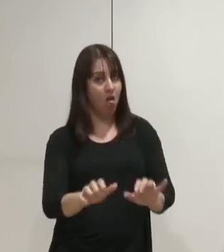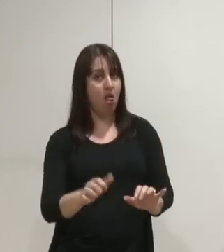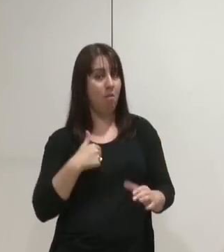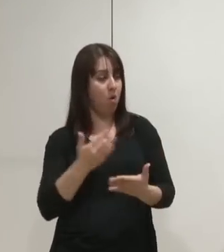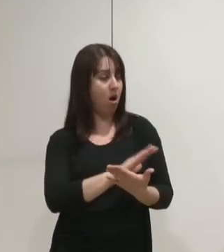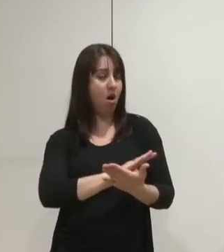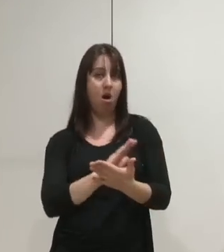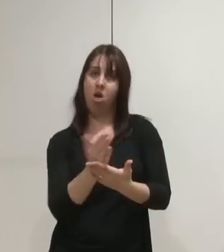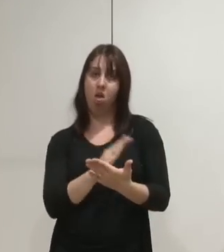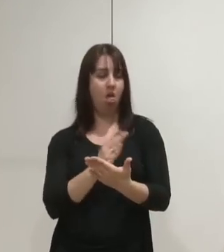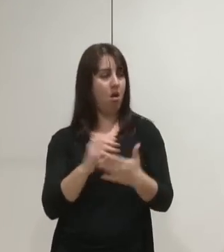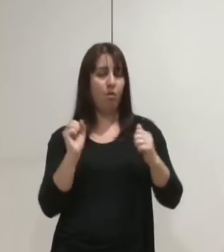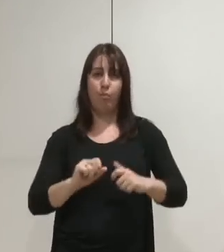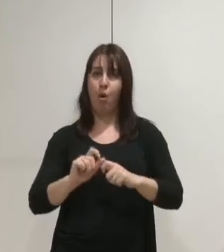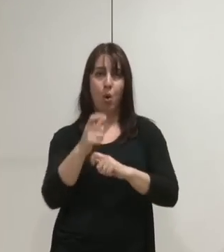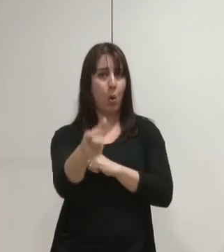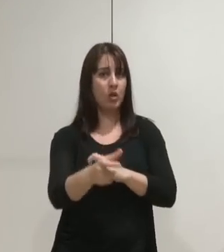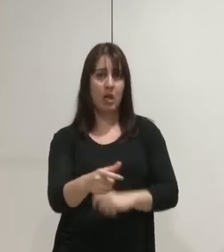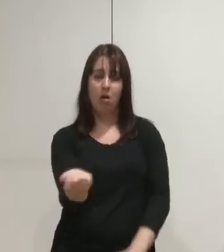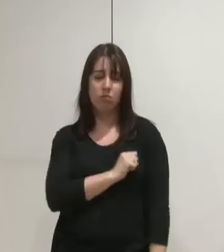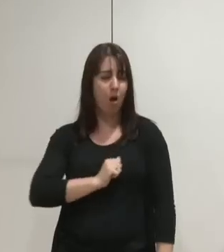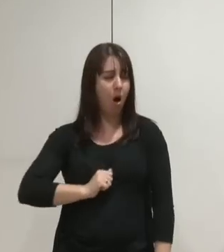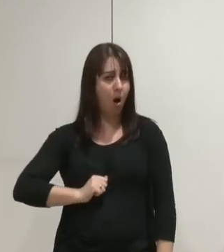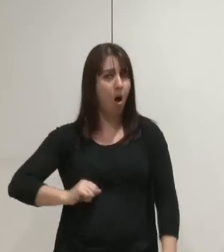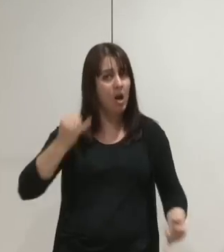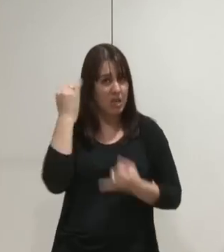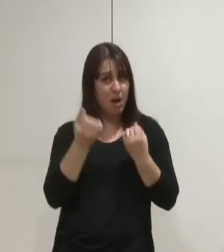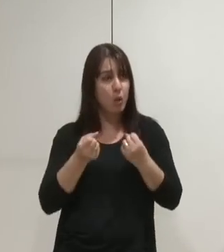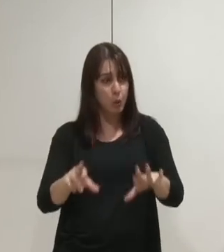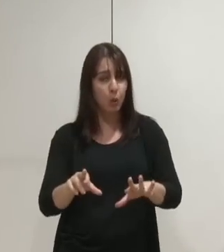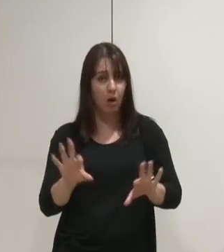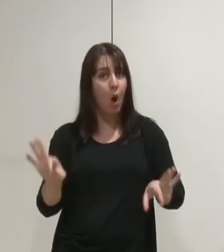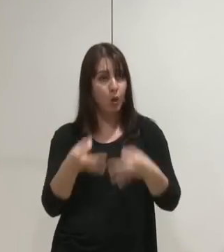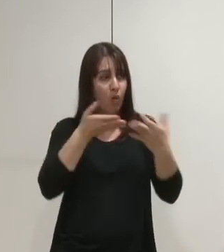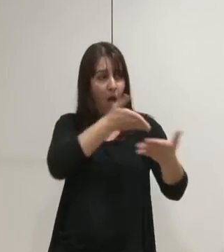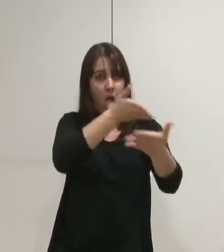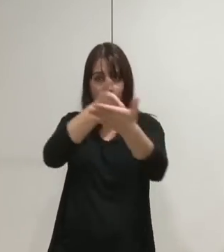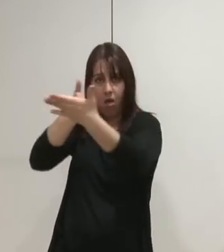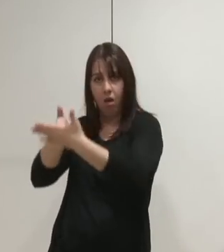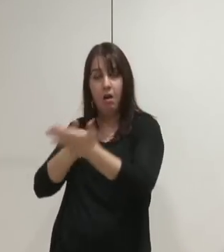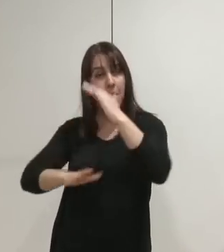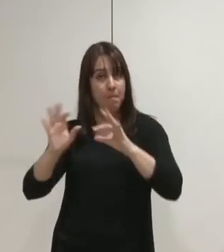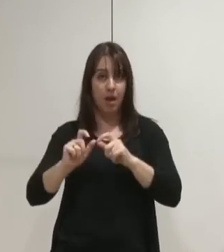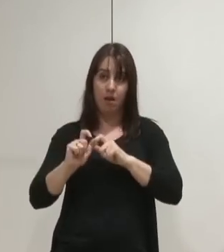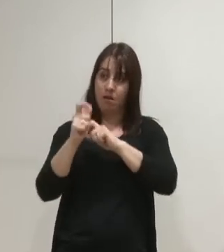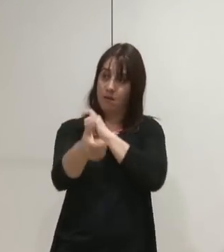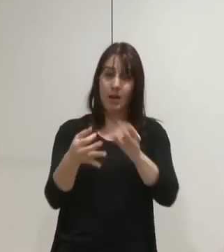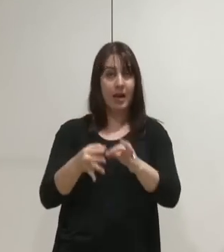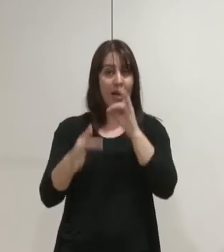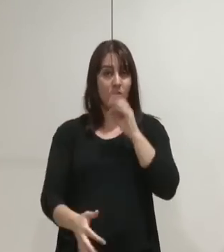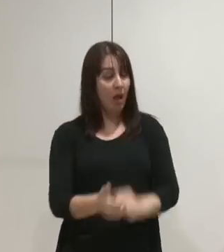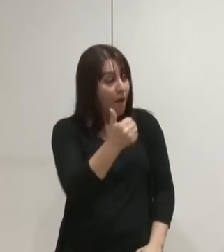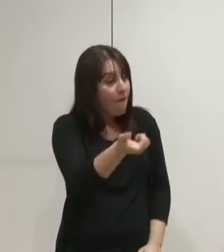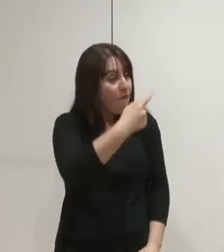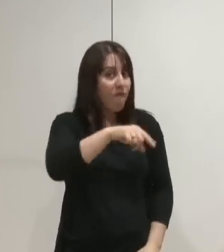lourde de conséquence si cela se confirmait mais c'est le résultat de la situation que vous